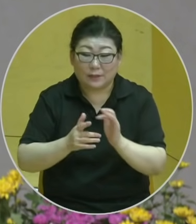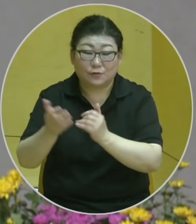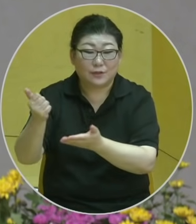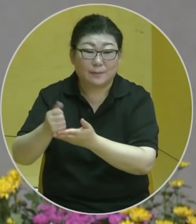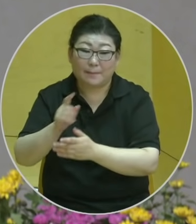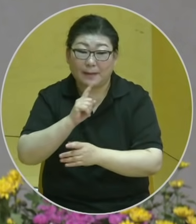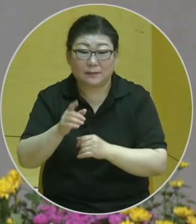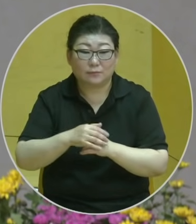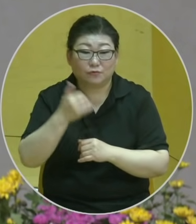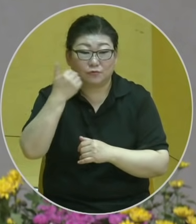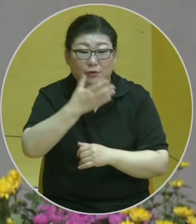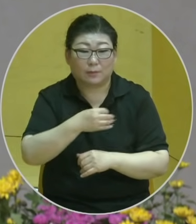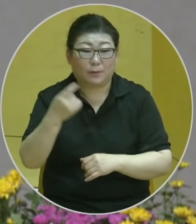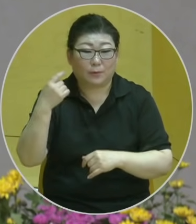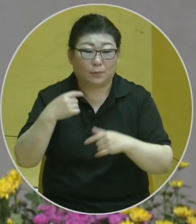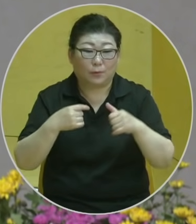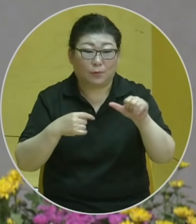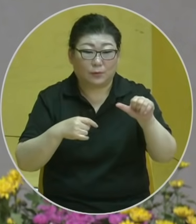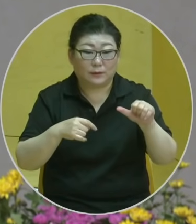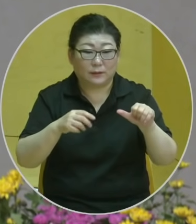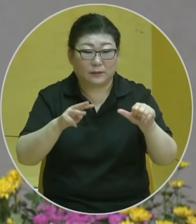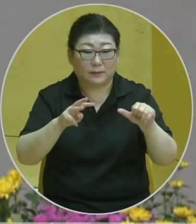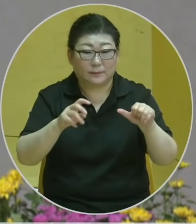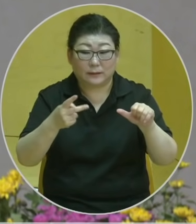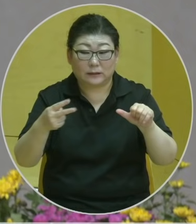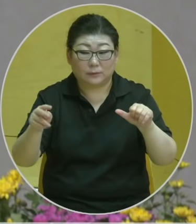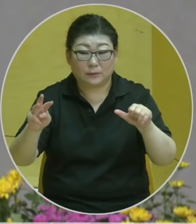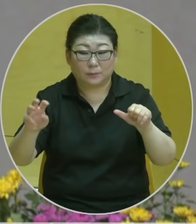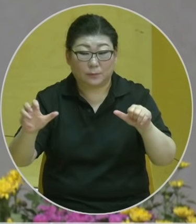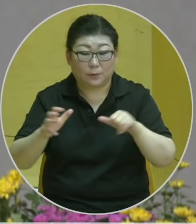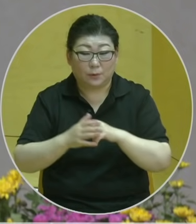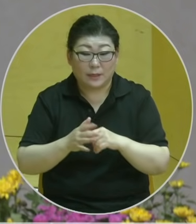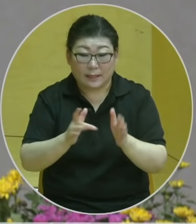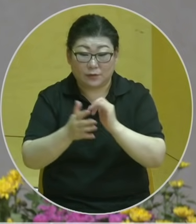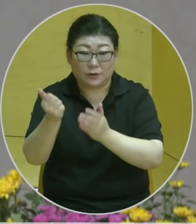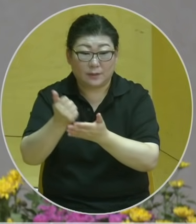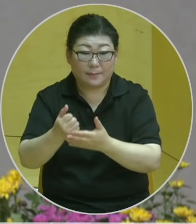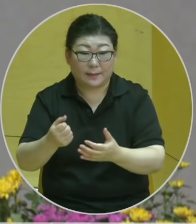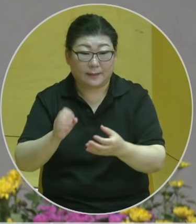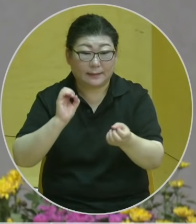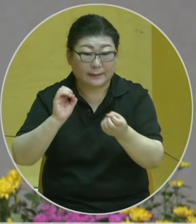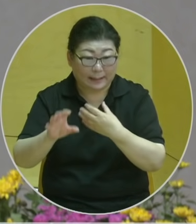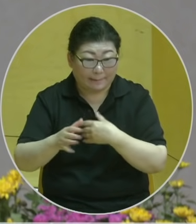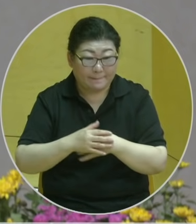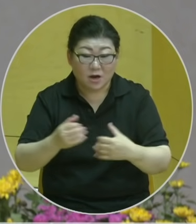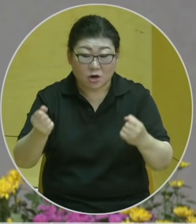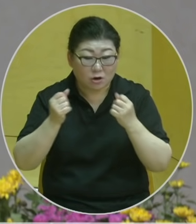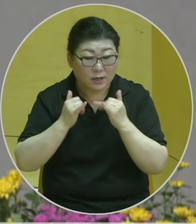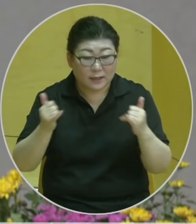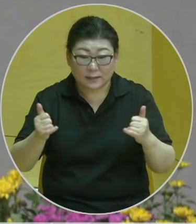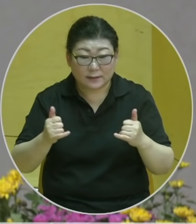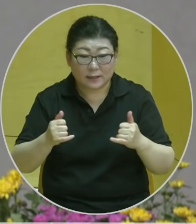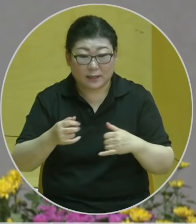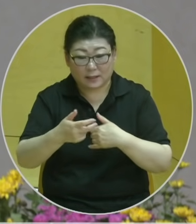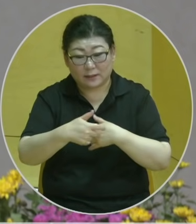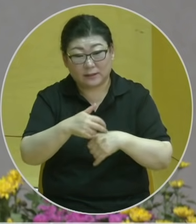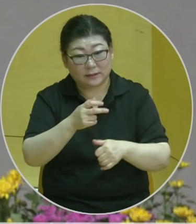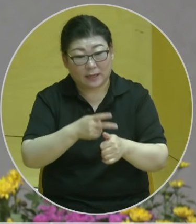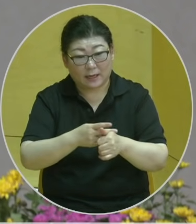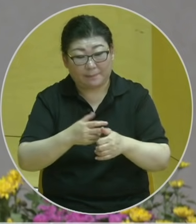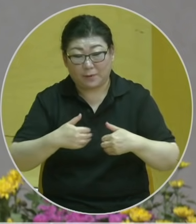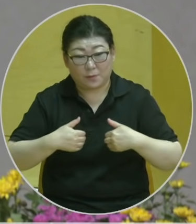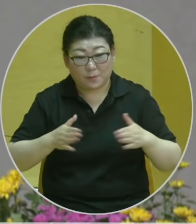5장 31절부터 32절, 예수께서 대답하여 이르시되 건강한 자에게는 의사가 필요 쓸데없고 병든